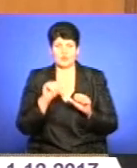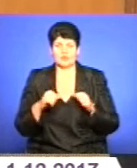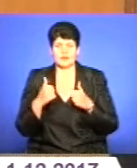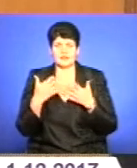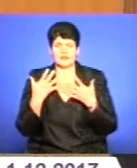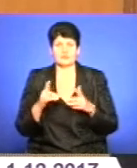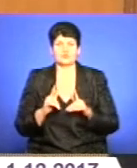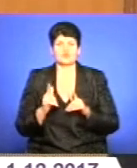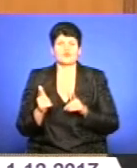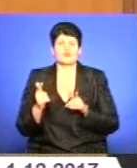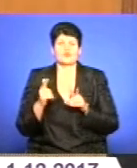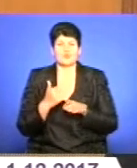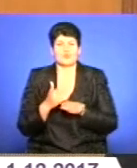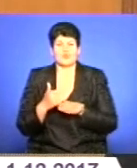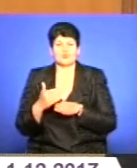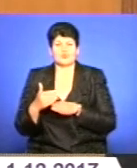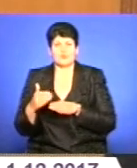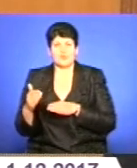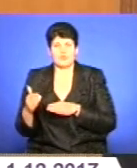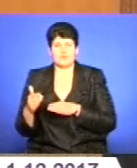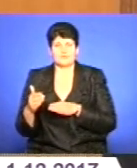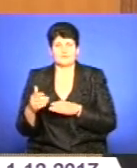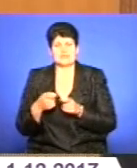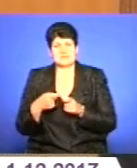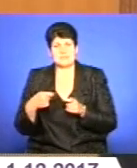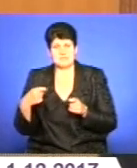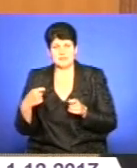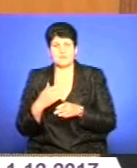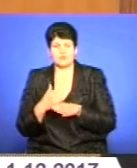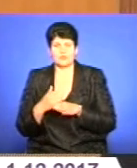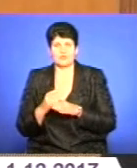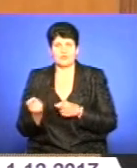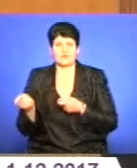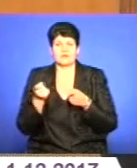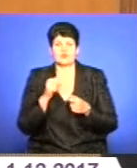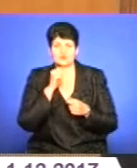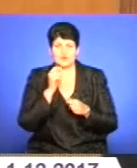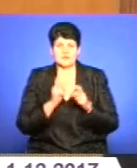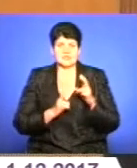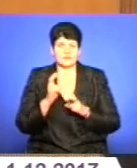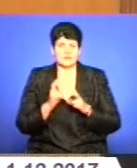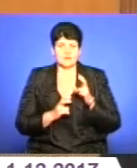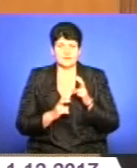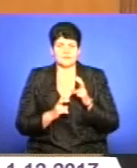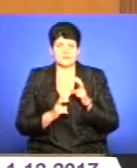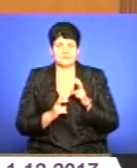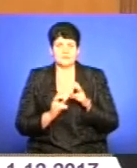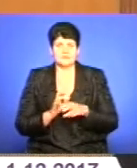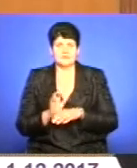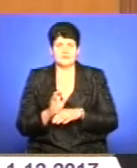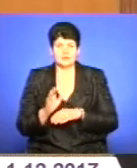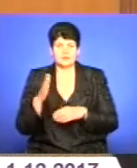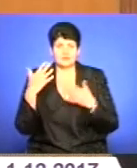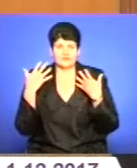який поступово, звичайно ж, запізнення, але поступає на цукрові заводи, і вироблено